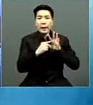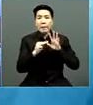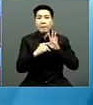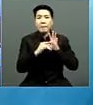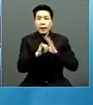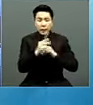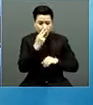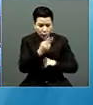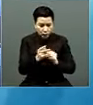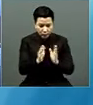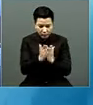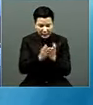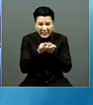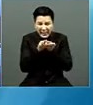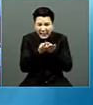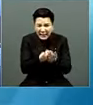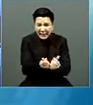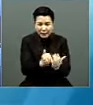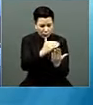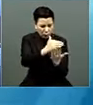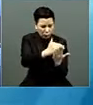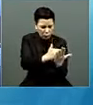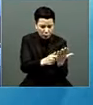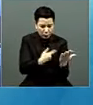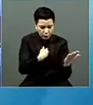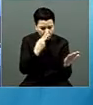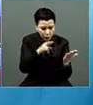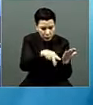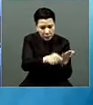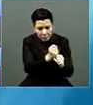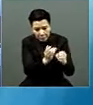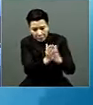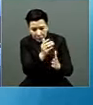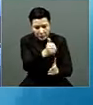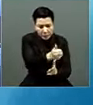คู่มือเลยคือละเอียดยิบเข้าไปอีกนะครับเพราะฉะนั้นตรงนี้ก็จะเห็นว่